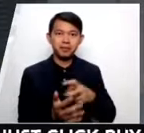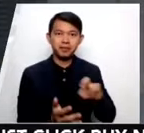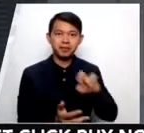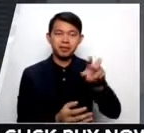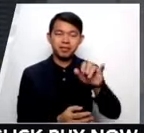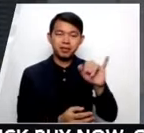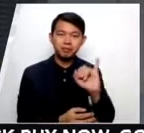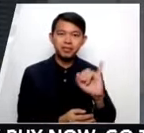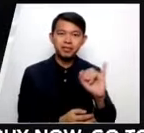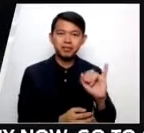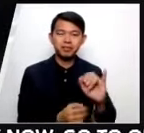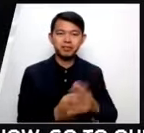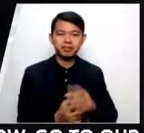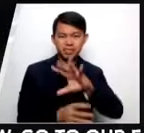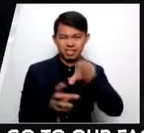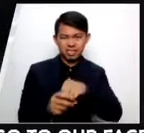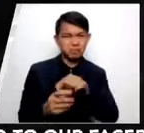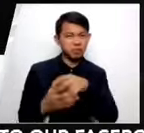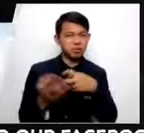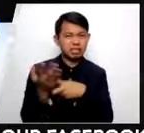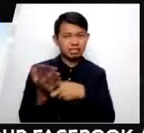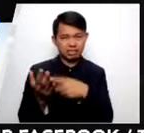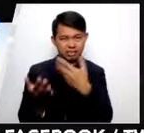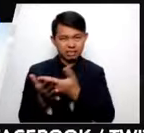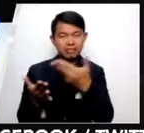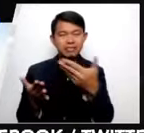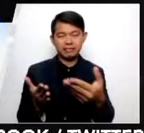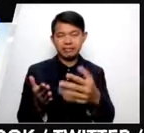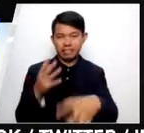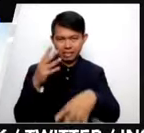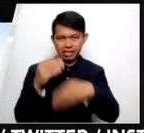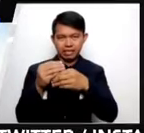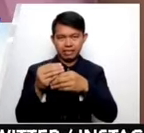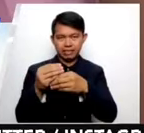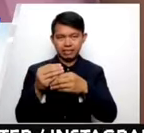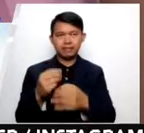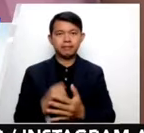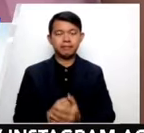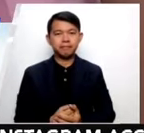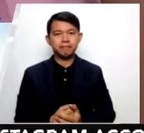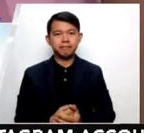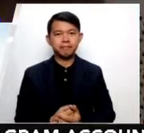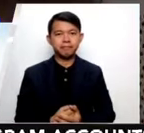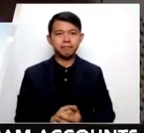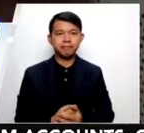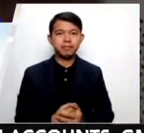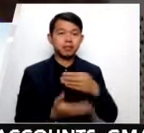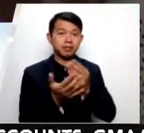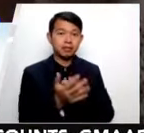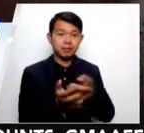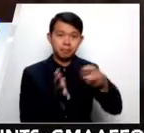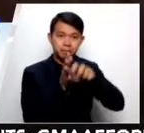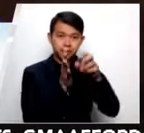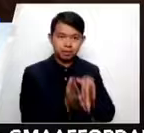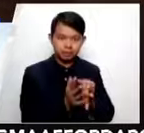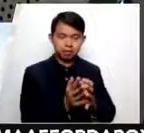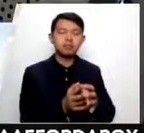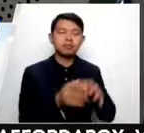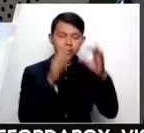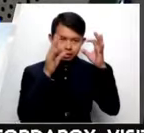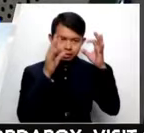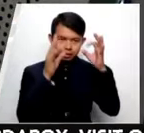po na inyong binili. May mga pasahero namang ilang gabi nang sa Batangas Port na tutulog para humabol sa pagbili ng